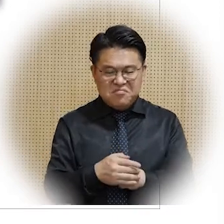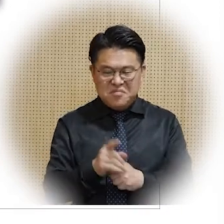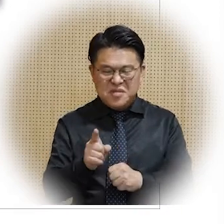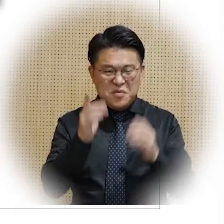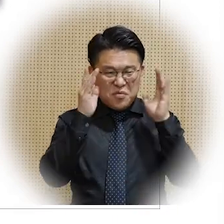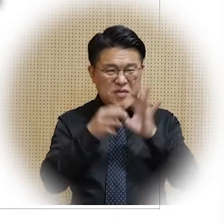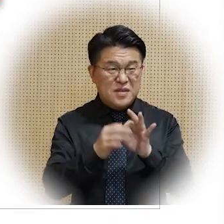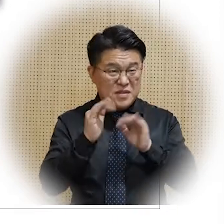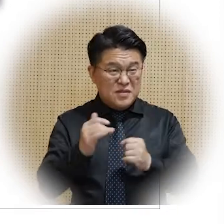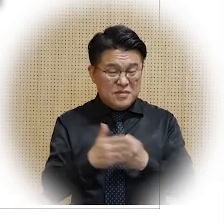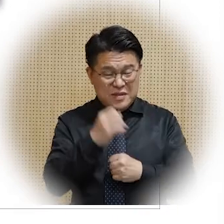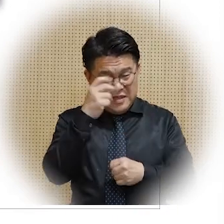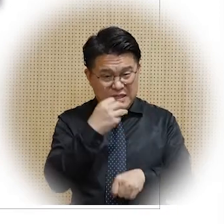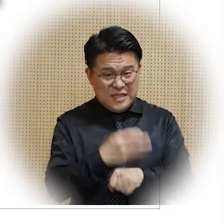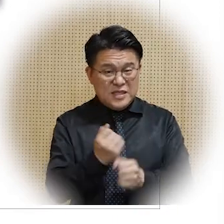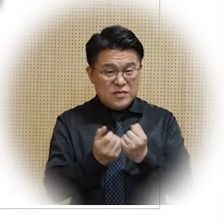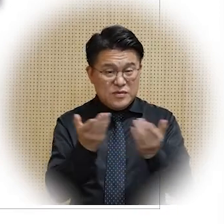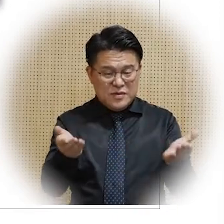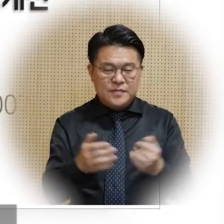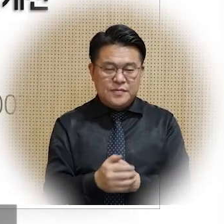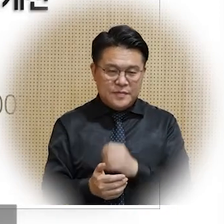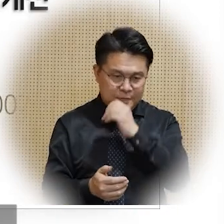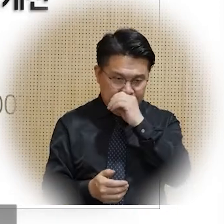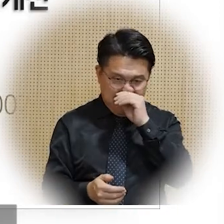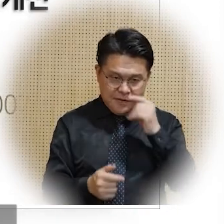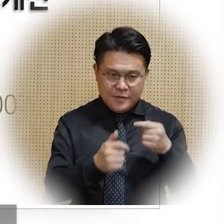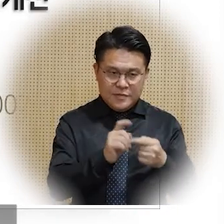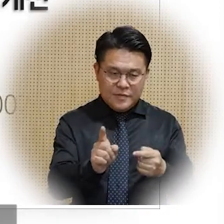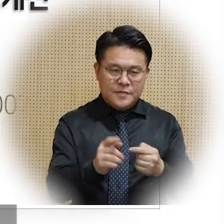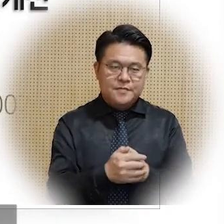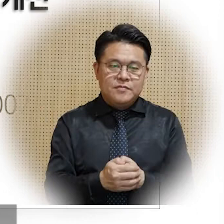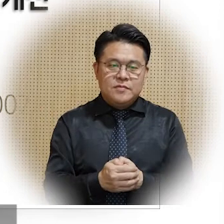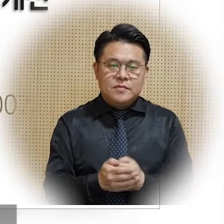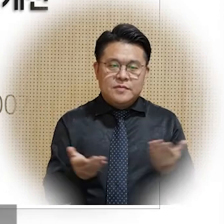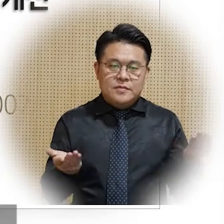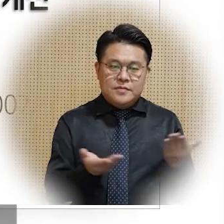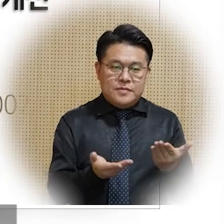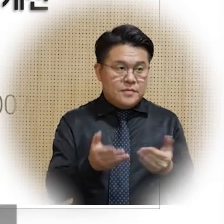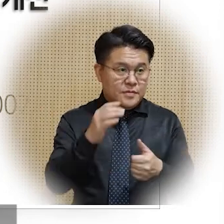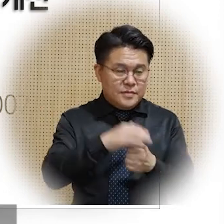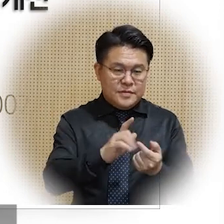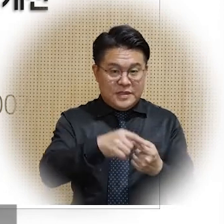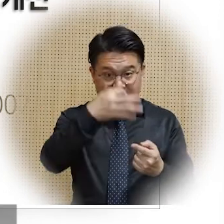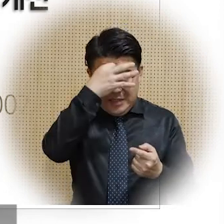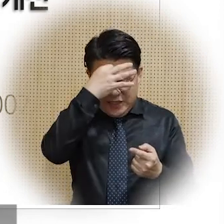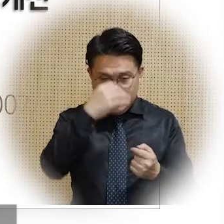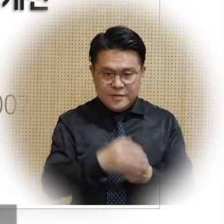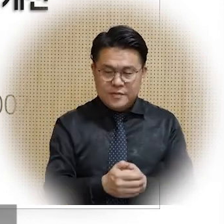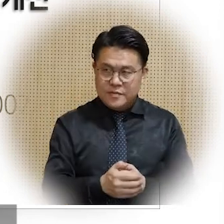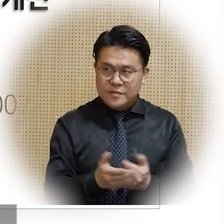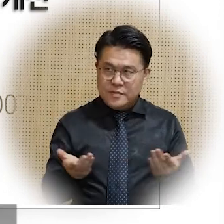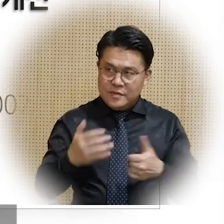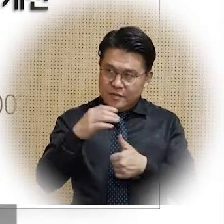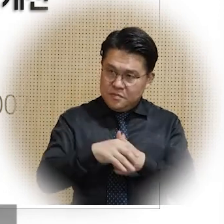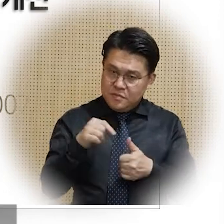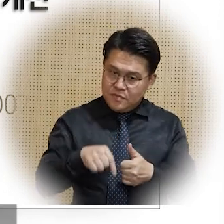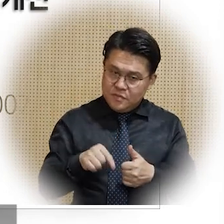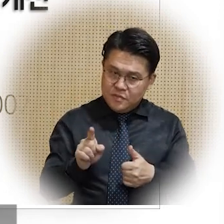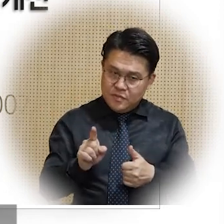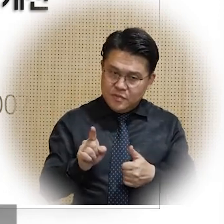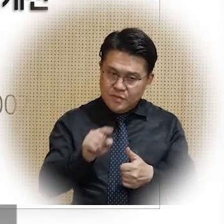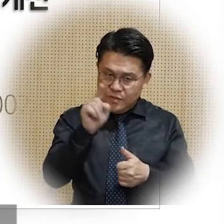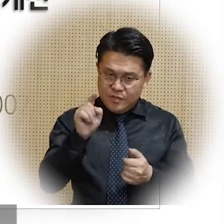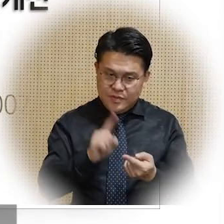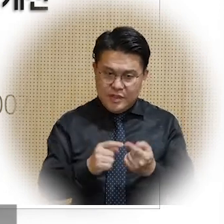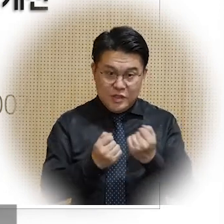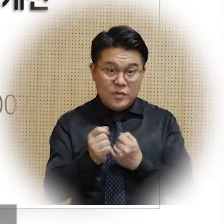그냥 간단하게 설명만 드리고 넘어가겠습니다. 첫 번째는 직무에 대한 기술, 그러니까 이 직무가